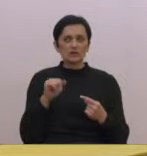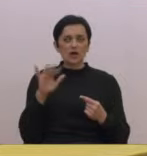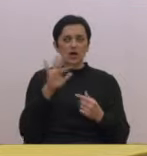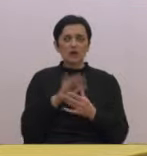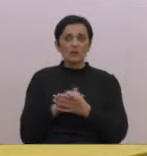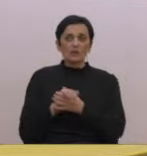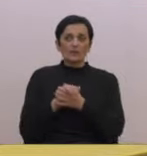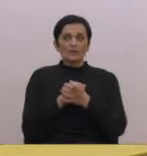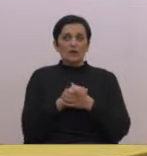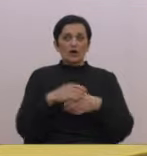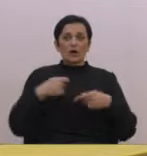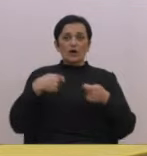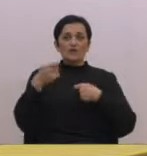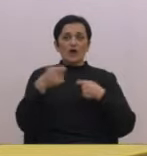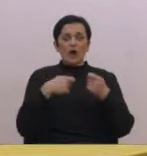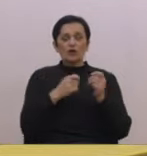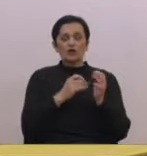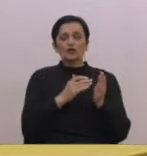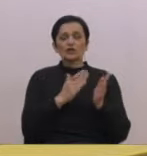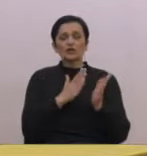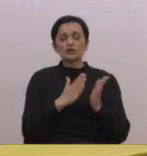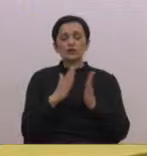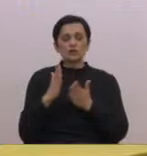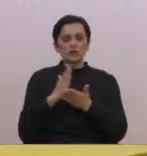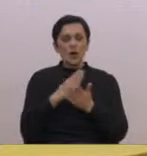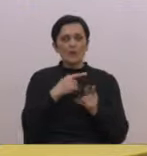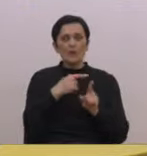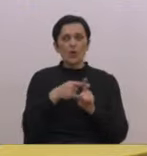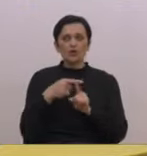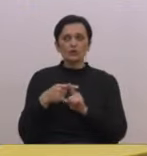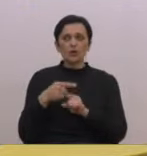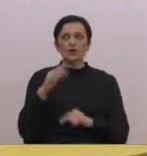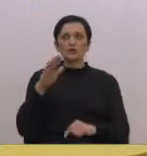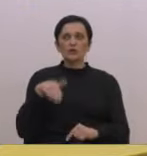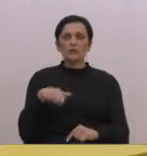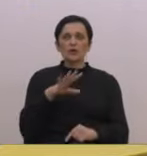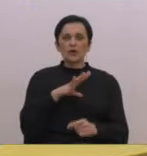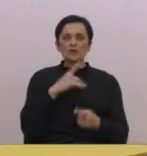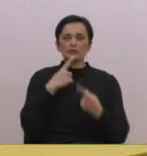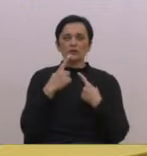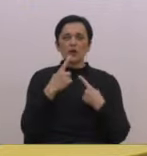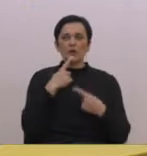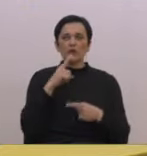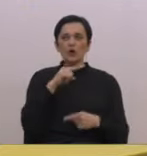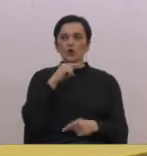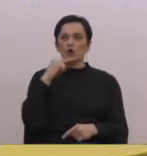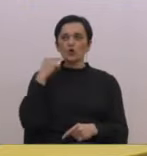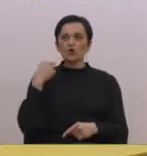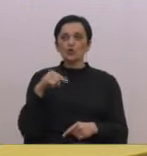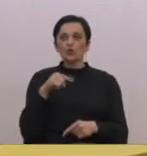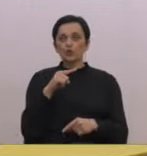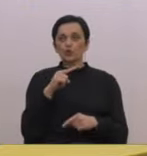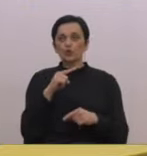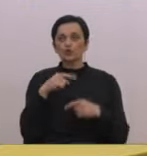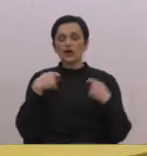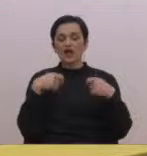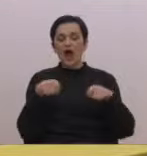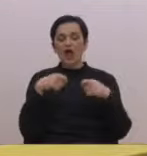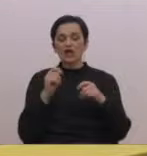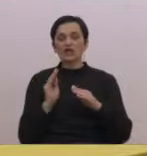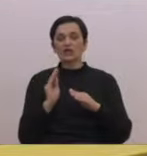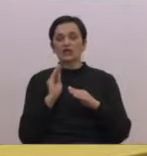ევროკავშირთან ვაჭრობის დინამიკა არის პოზიტიური, თუმცა აქ იყო საუბარი იმაზე, რომ რუსეთში გაიზარდაო გაყიდვები